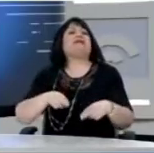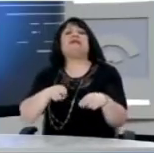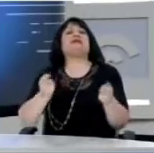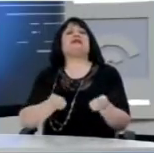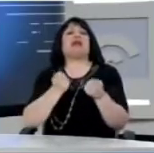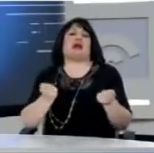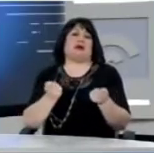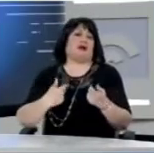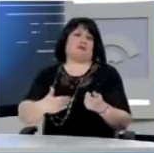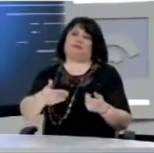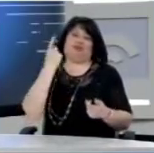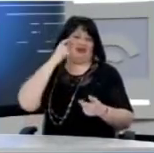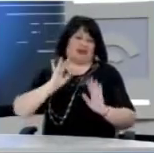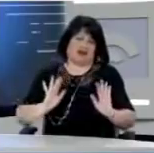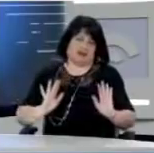και σταδιοδρομία.